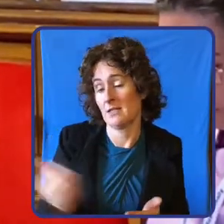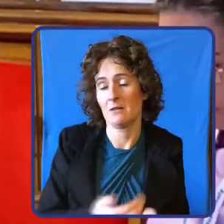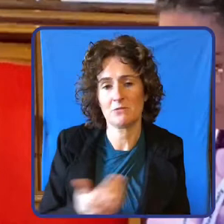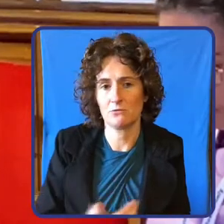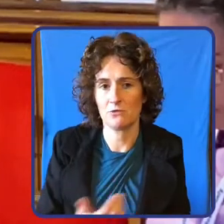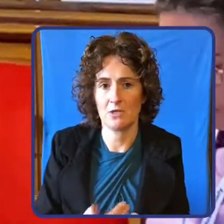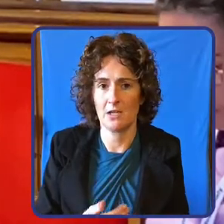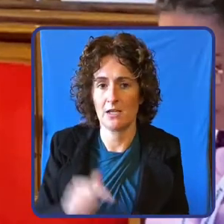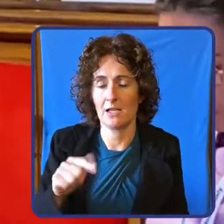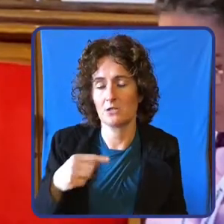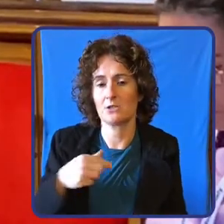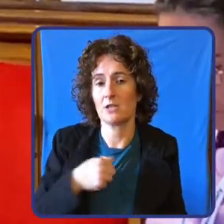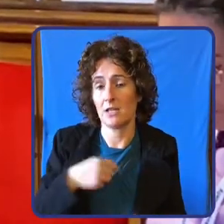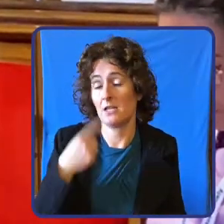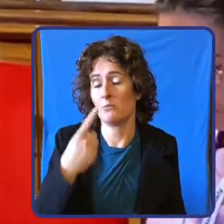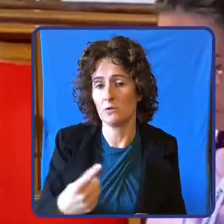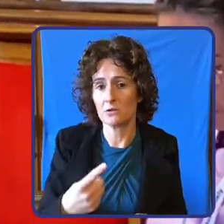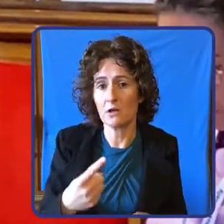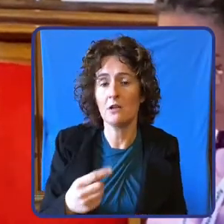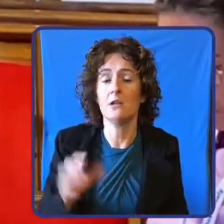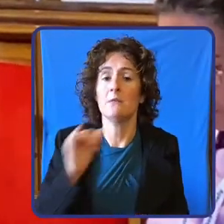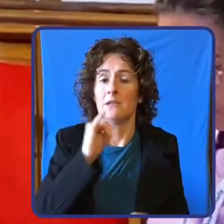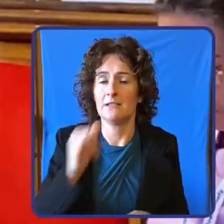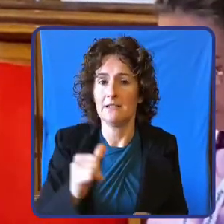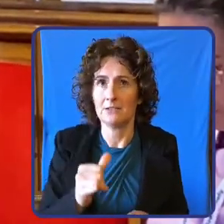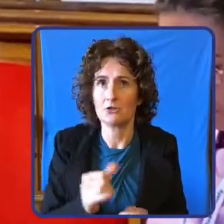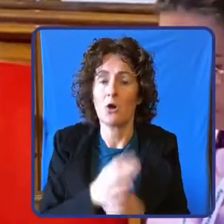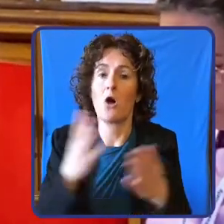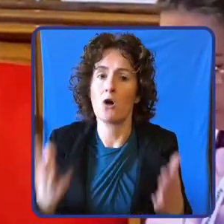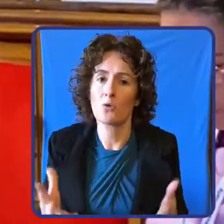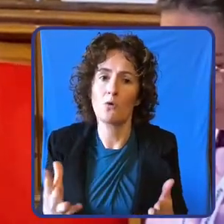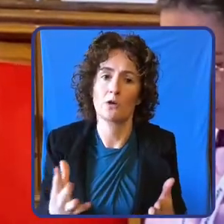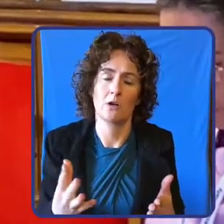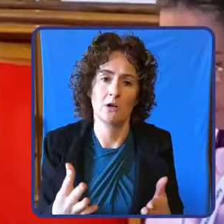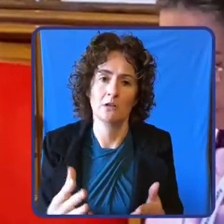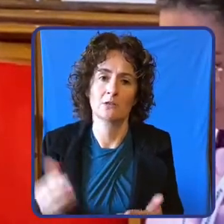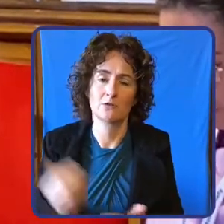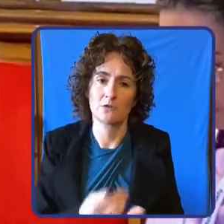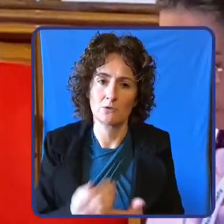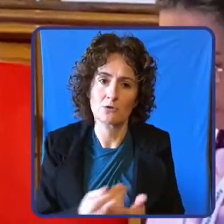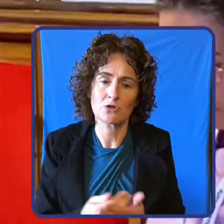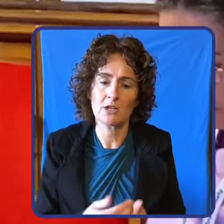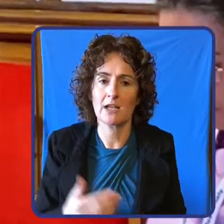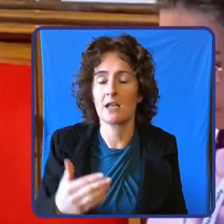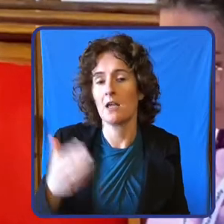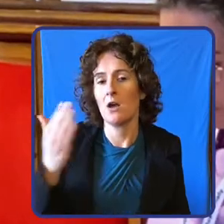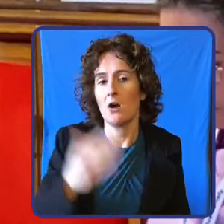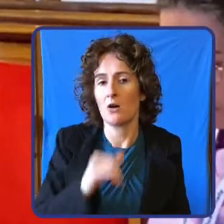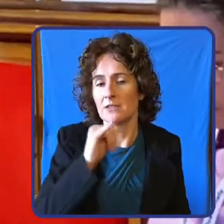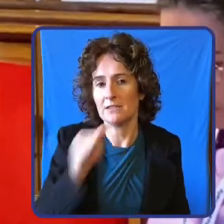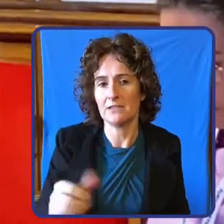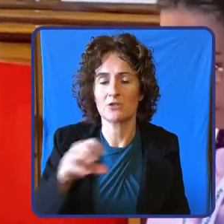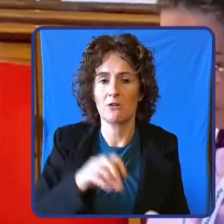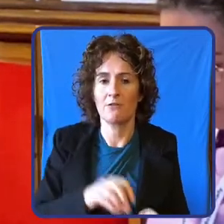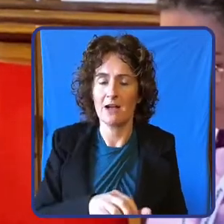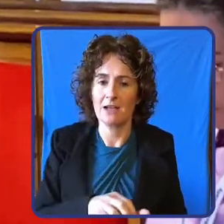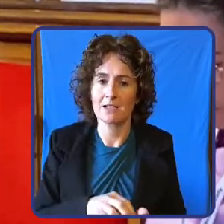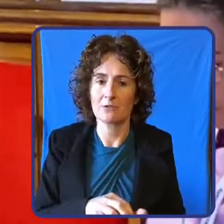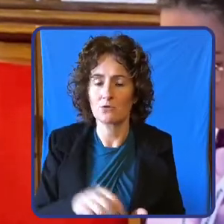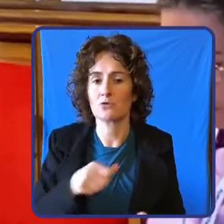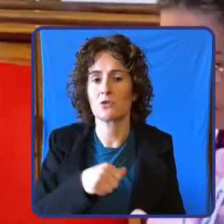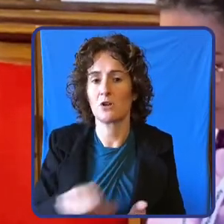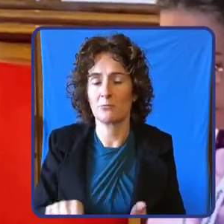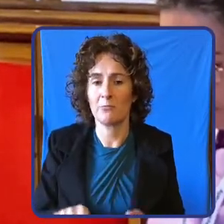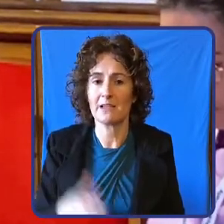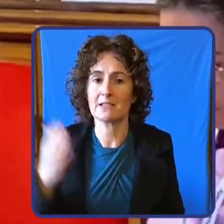azt mondtam, hogy nincs akkora szükség rá egy ilyen helyzetben, amikor ennyire nincs a városnak pénze. Pontosan úgy beszéltem, hogy mikor van rá pénz, van